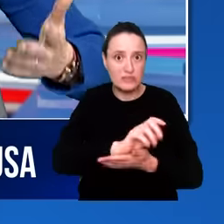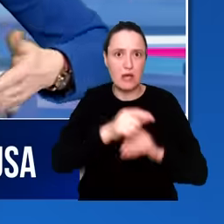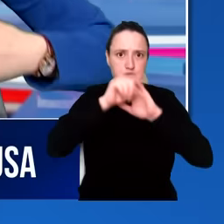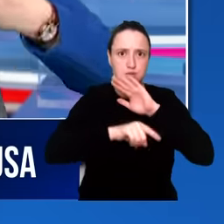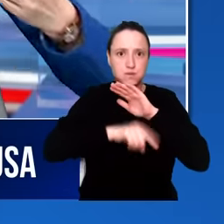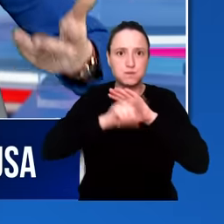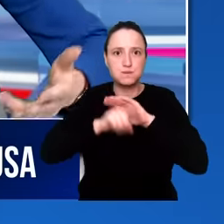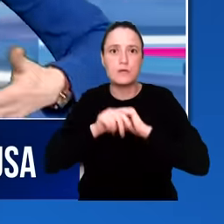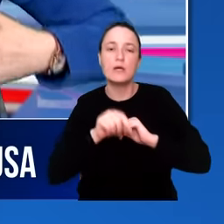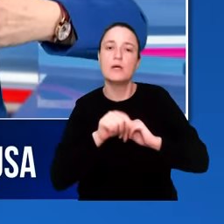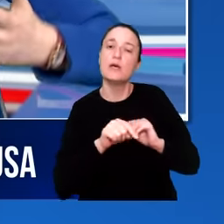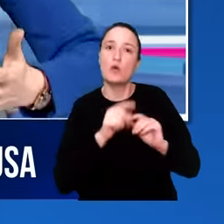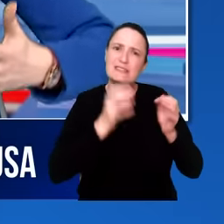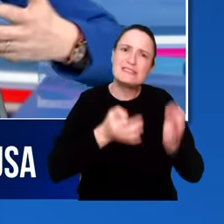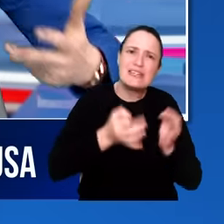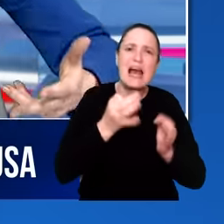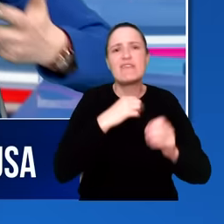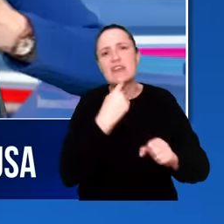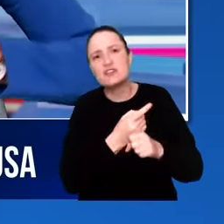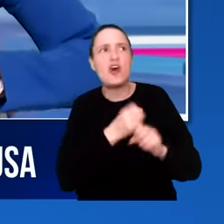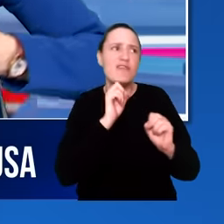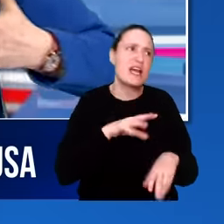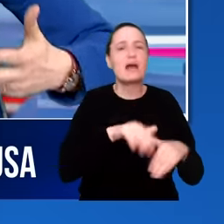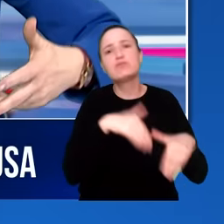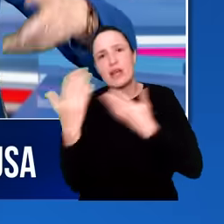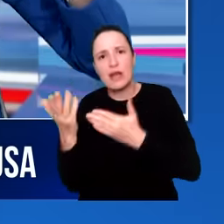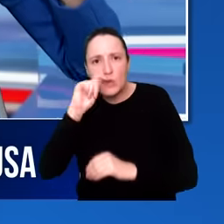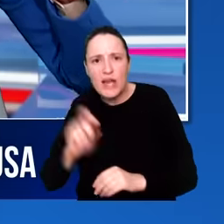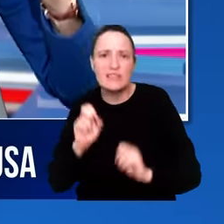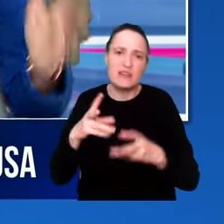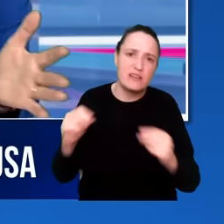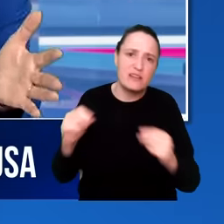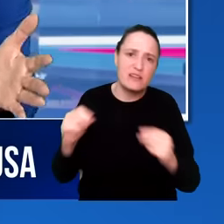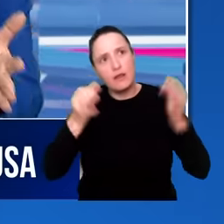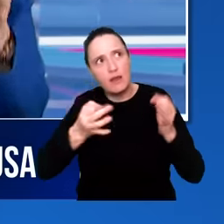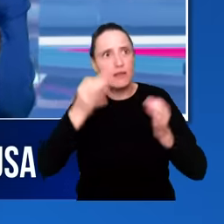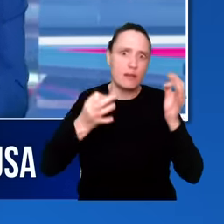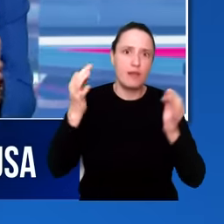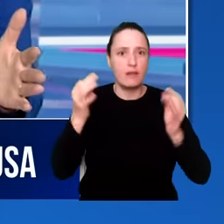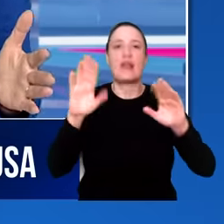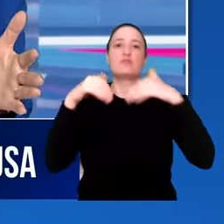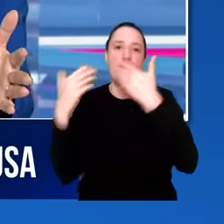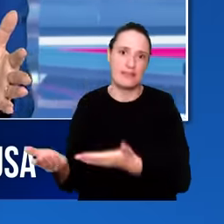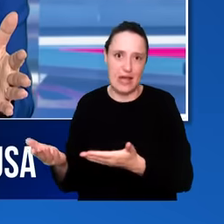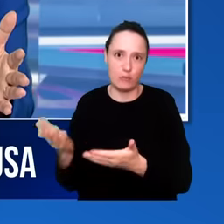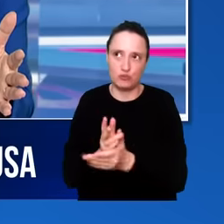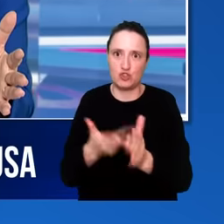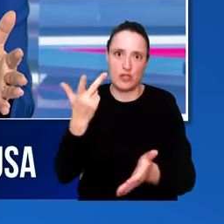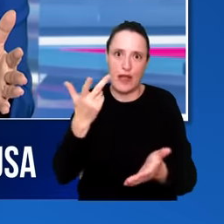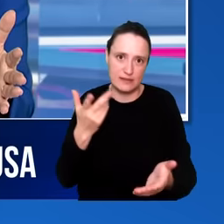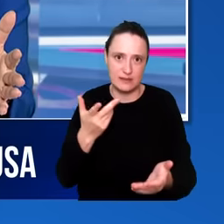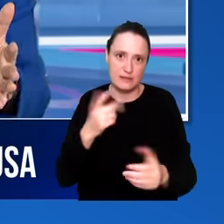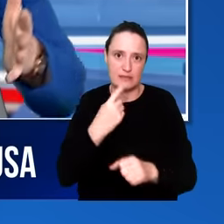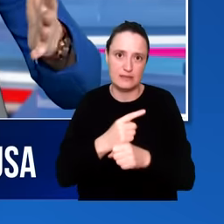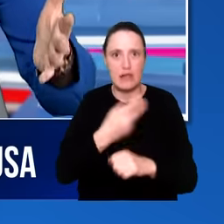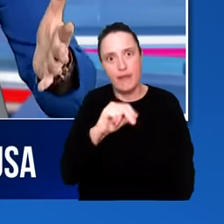się zastanawiały, decydowały, czy dać przekazać Ukrainie, czy nie przekazać. W końcu nie przekazały, już po raz trzeci ta decyzja negatywna